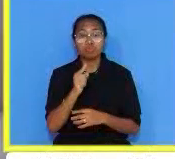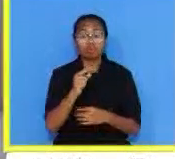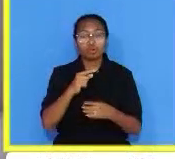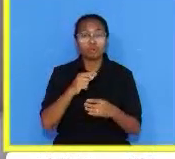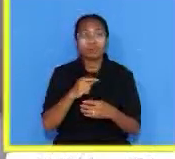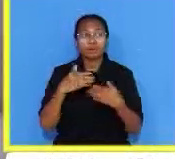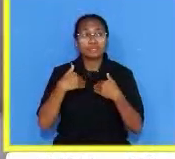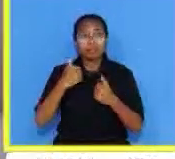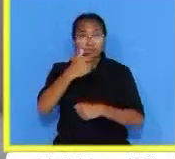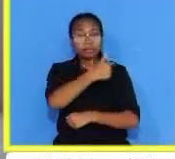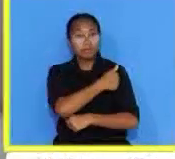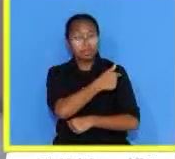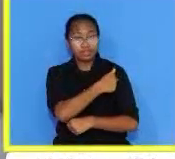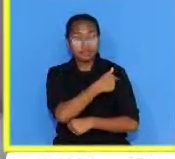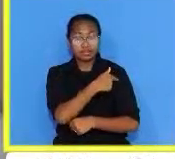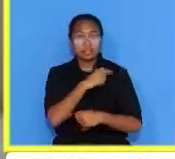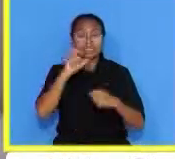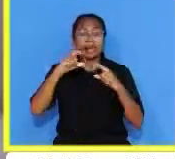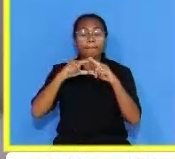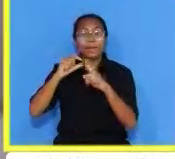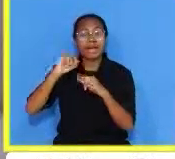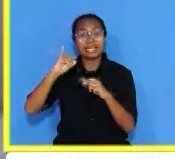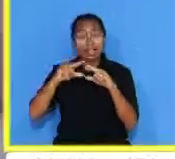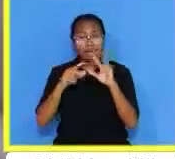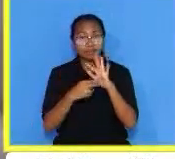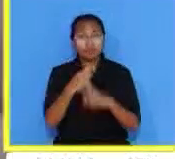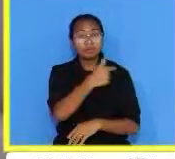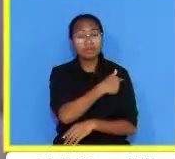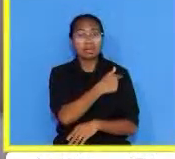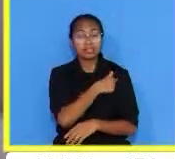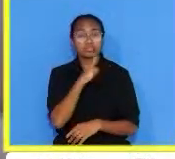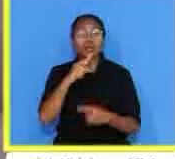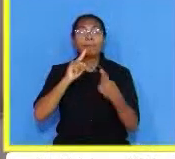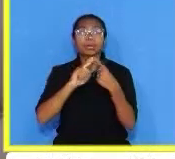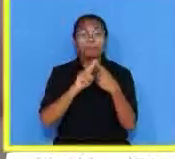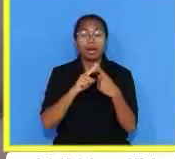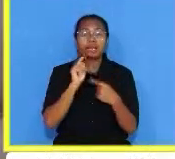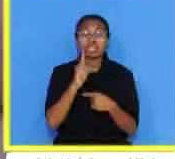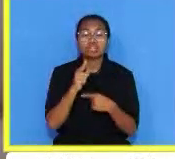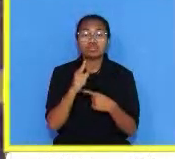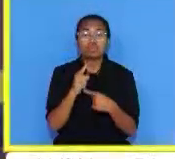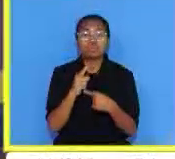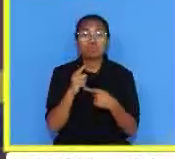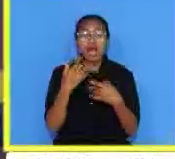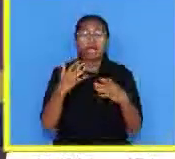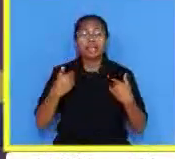capaian vaksinasi. oh iya, Ya, capaian vaksinasi kita untuk vaksinasi pertama itu sudah di